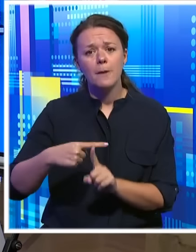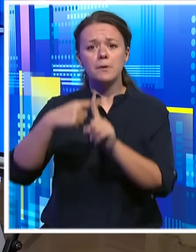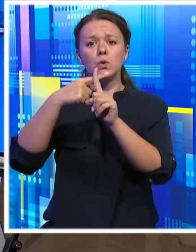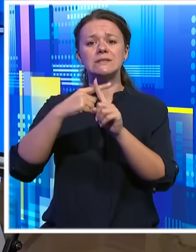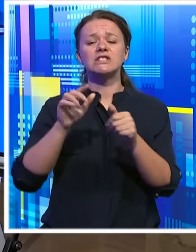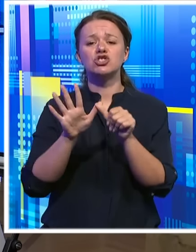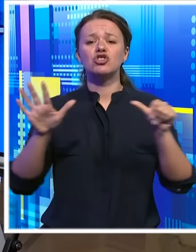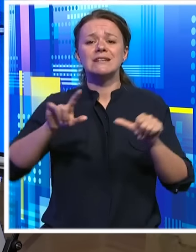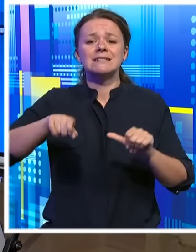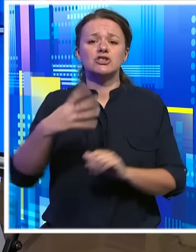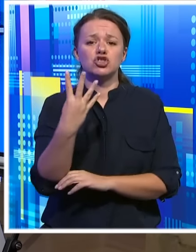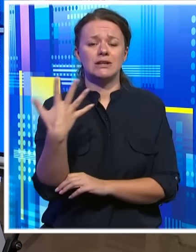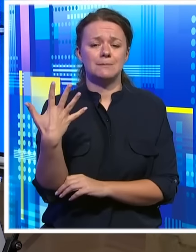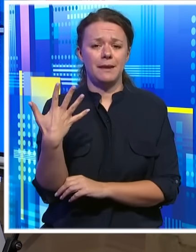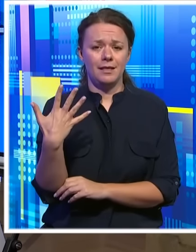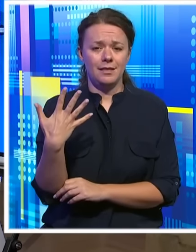16,45.